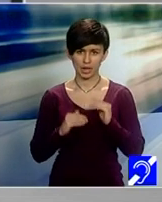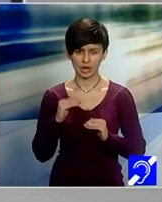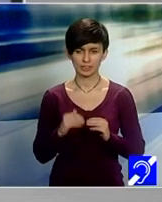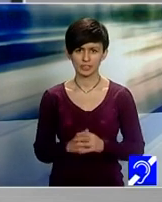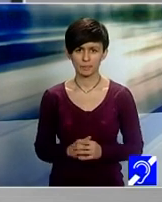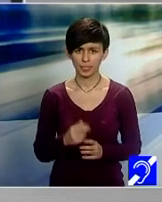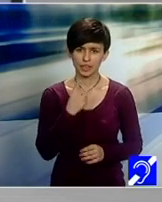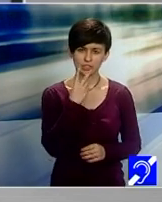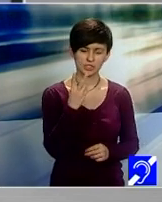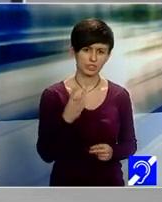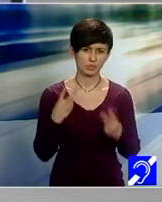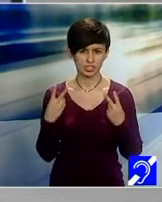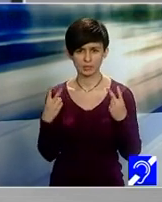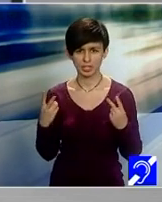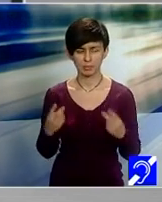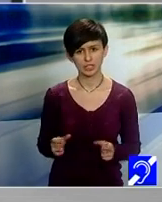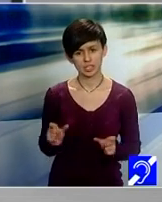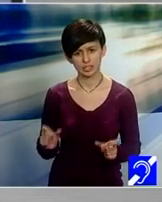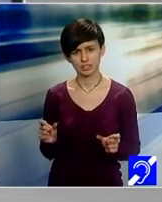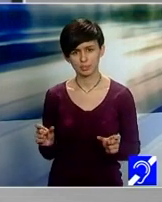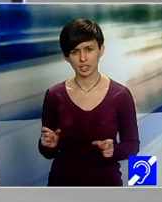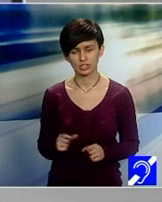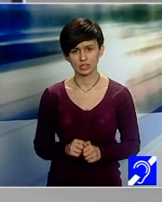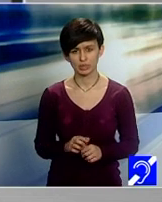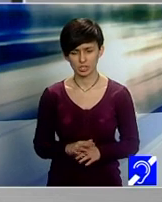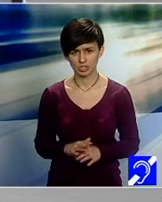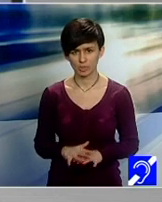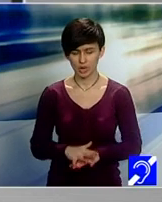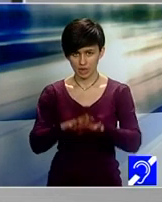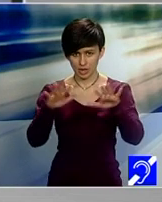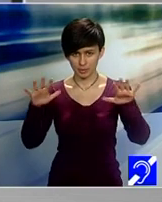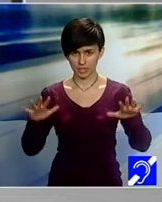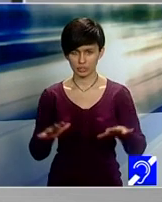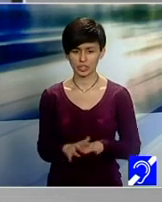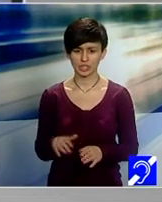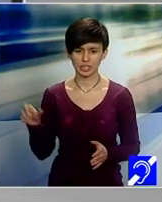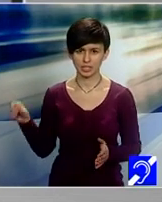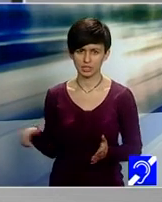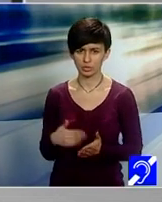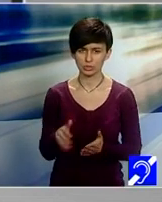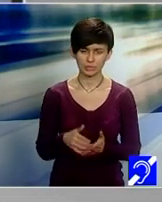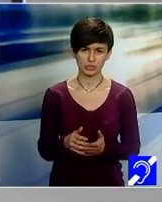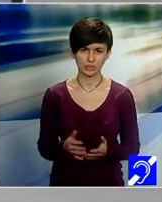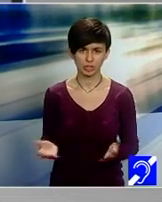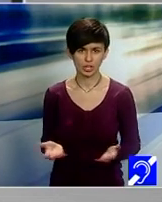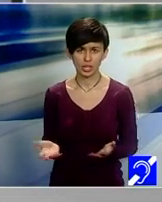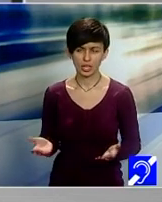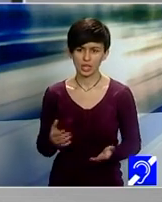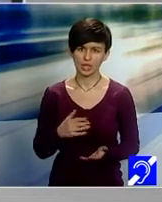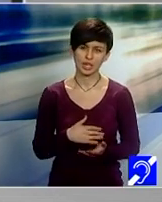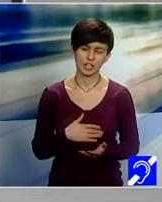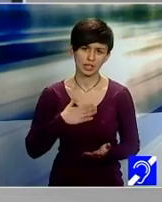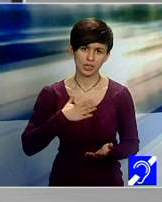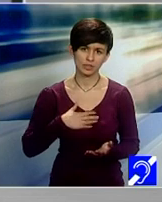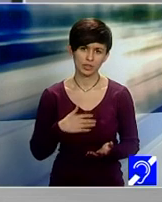ce e mai important. Să protejăm majoritatea consumatorilor care ar vrea să ia credit prin Prima Casă sau să protejăm eventualele persoane care